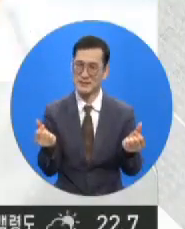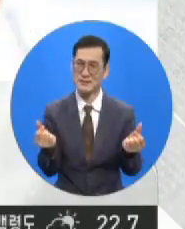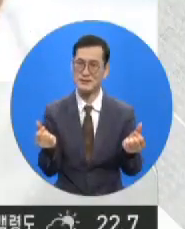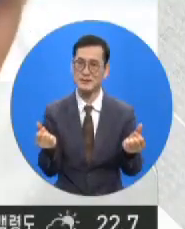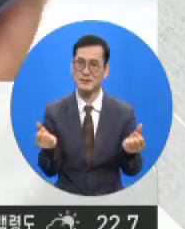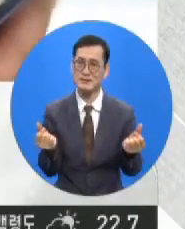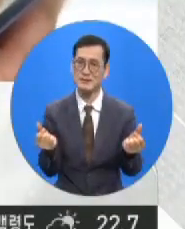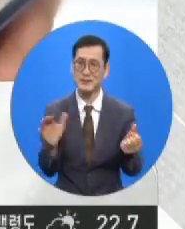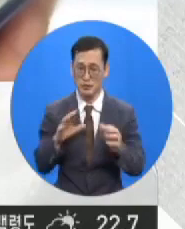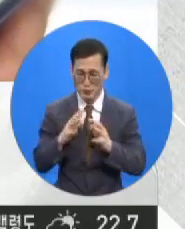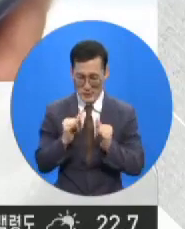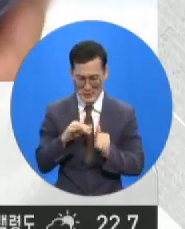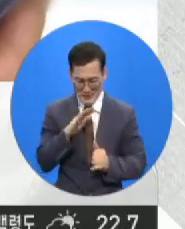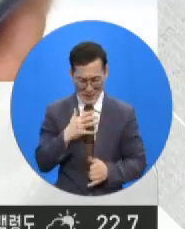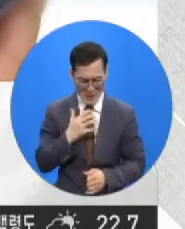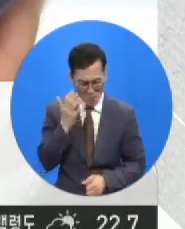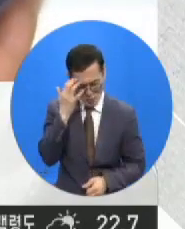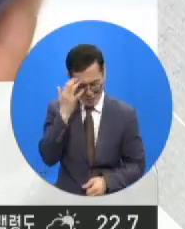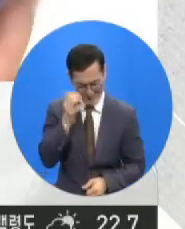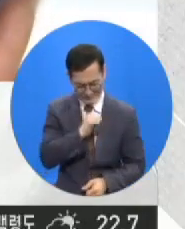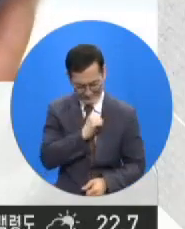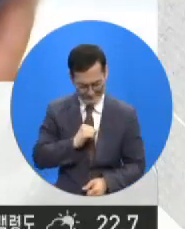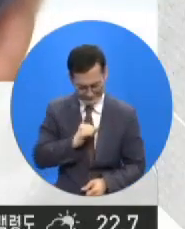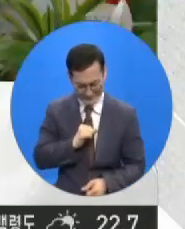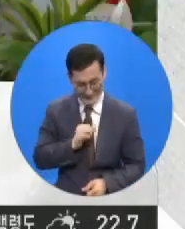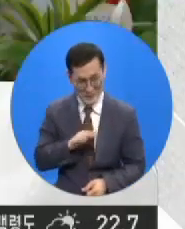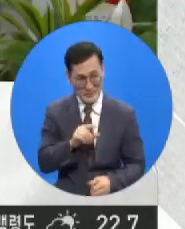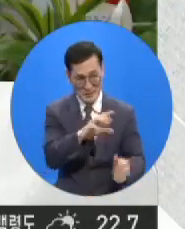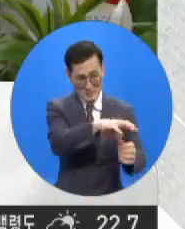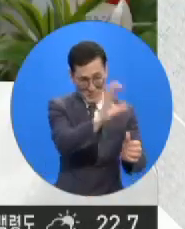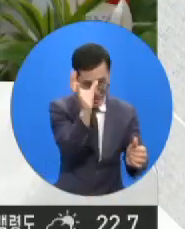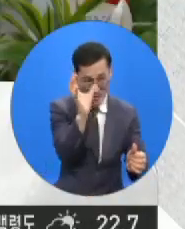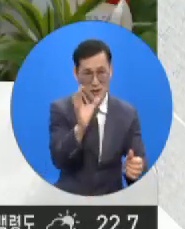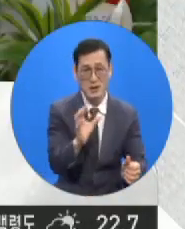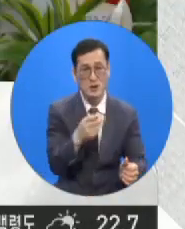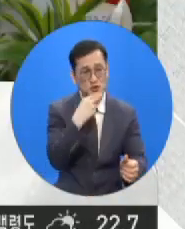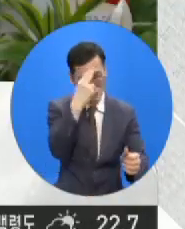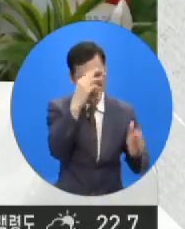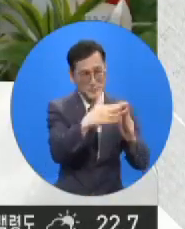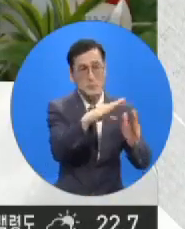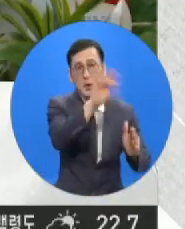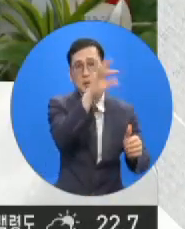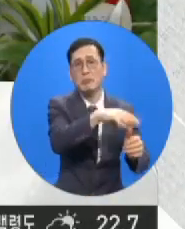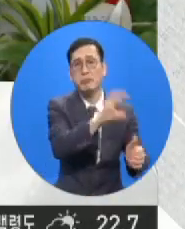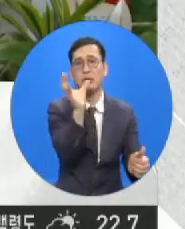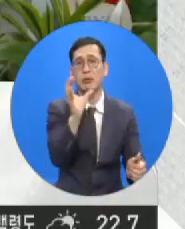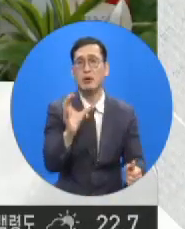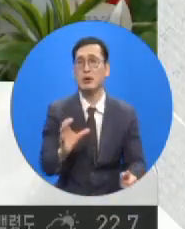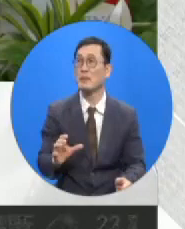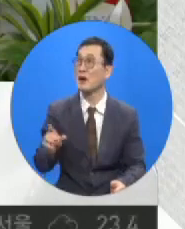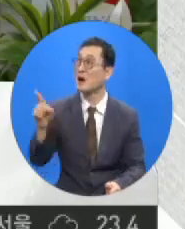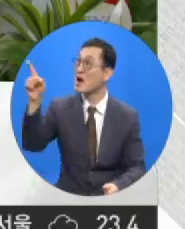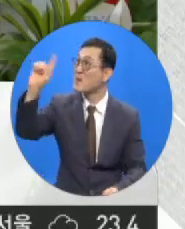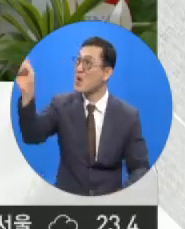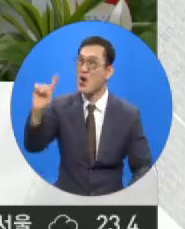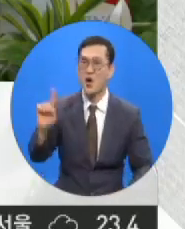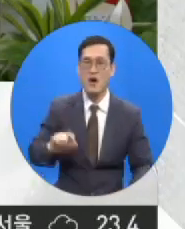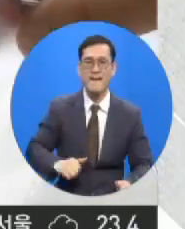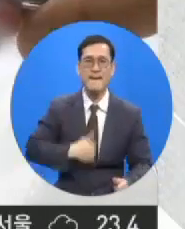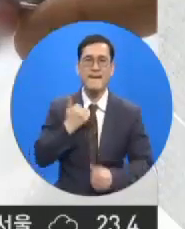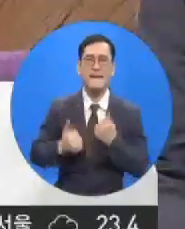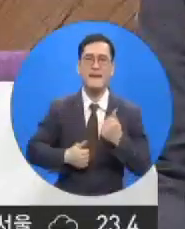정말 엄청난 고생을 하고 있는 상황에 굳이 이거를 풀어서 국민적인 어떤 그 분노도 자극하고 또 하나는